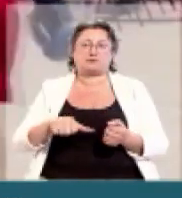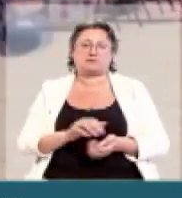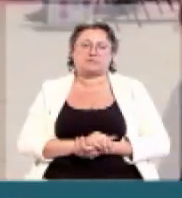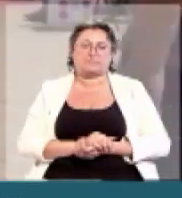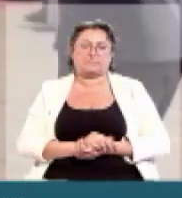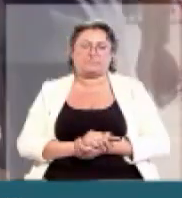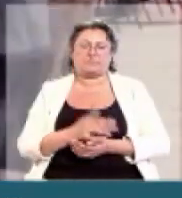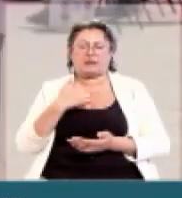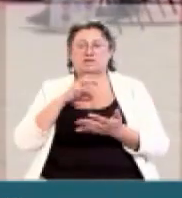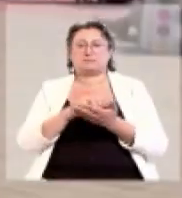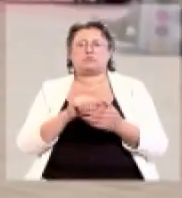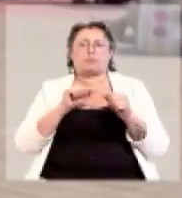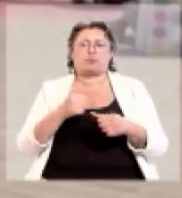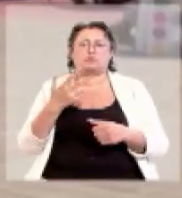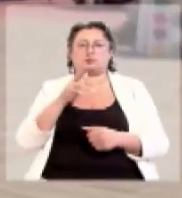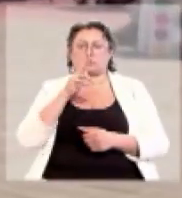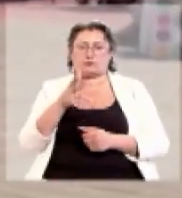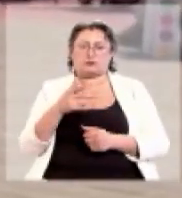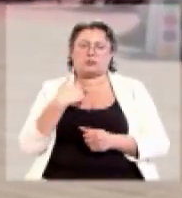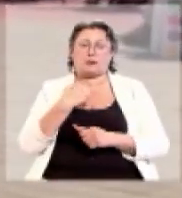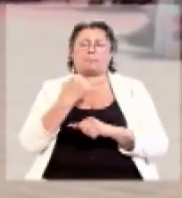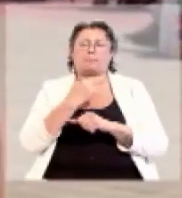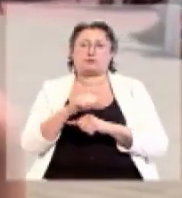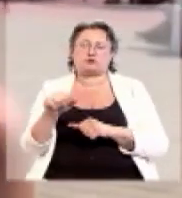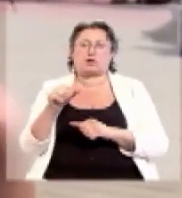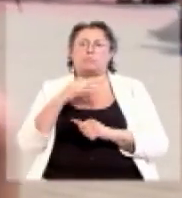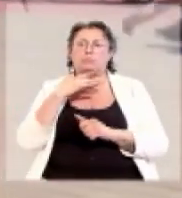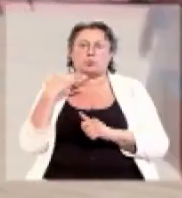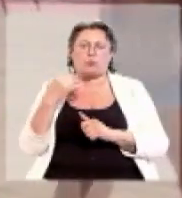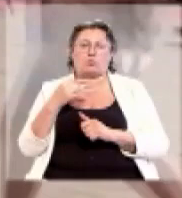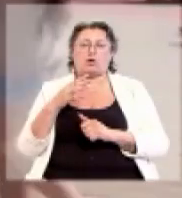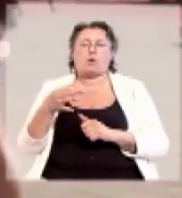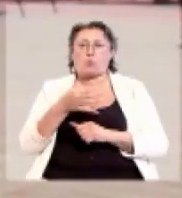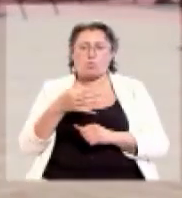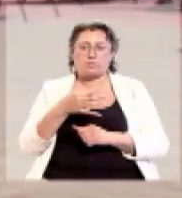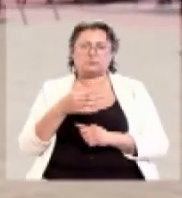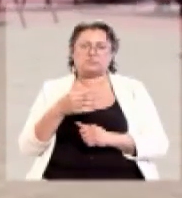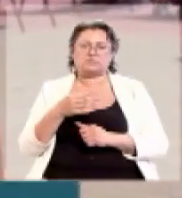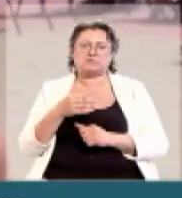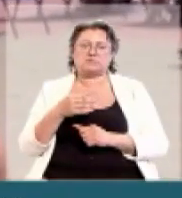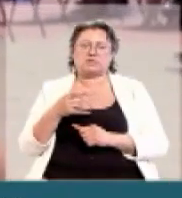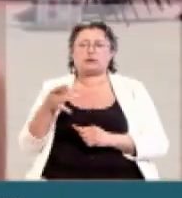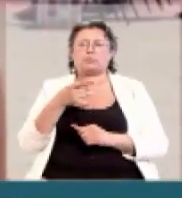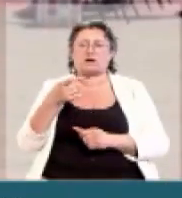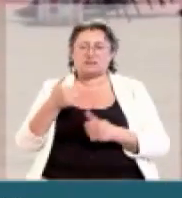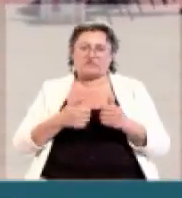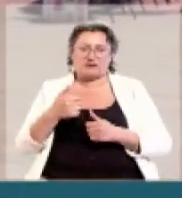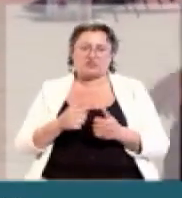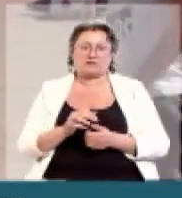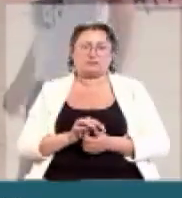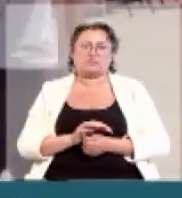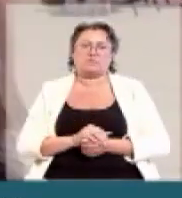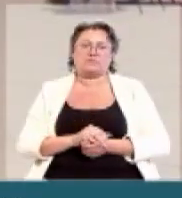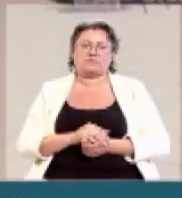место. Я занимаюсь боксом три года. Я побеждал много где на области и на республиканских соревнованиях. Я на